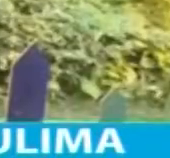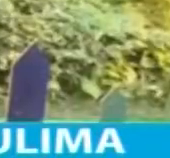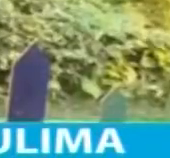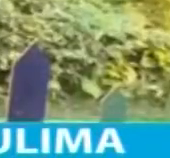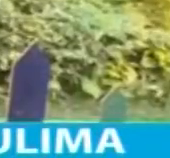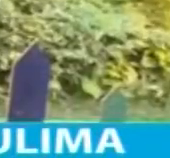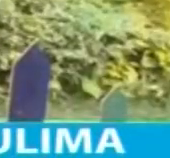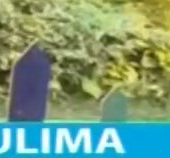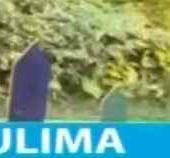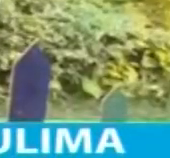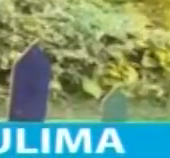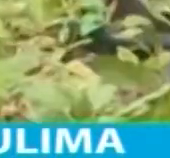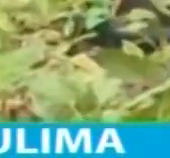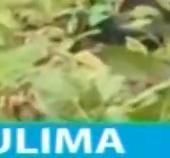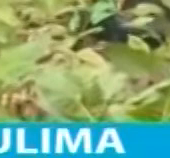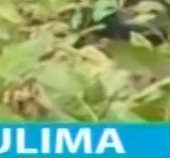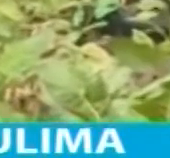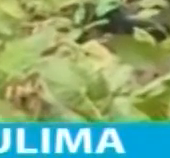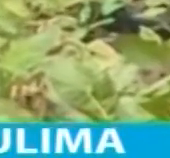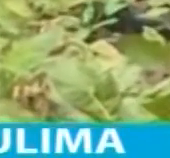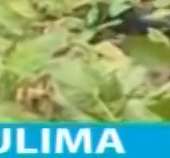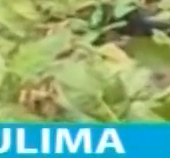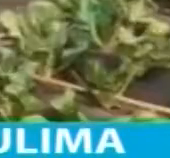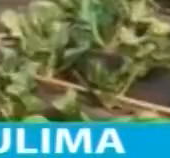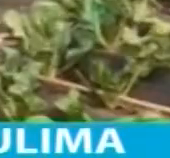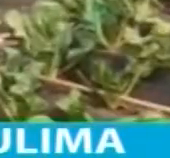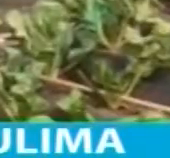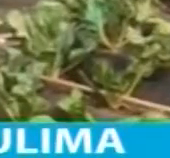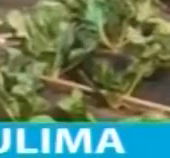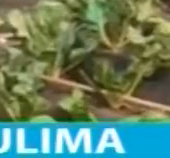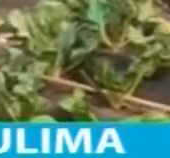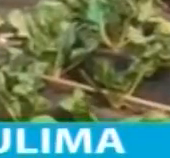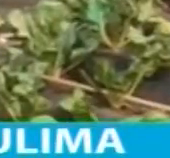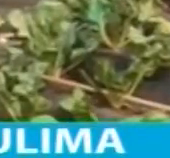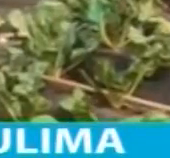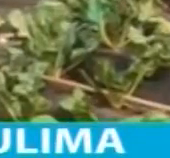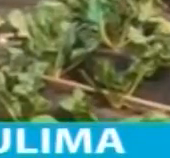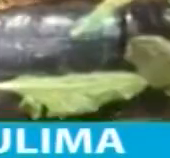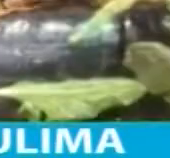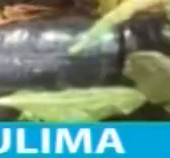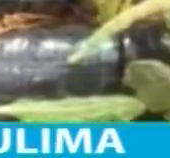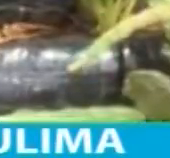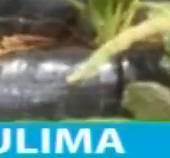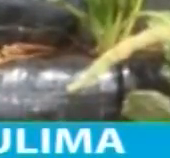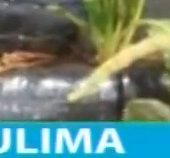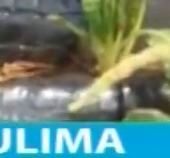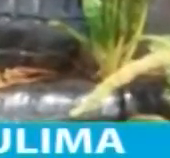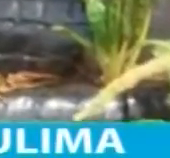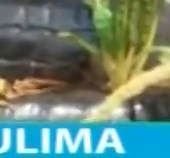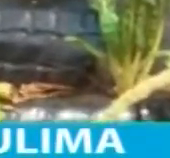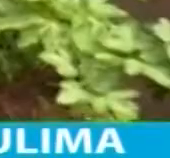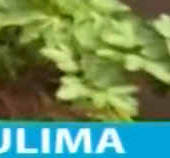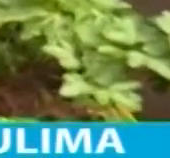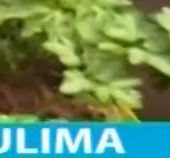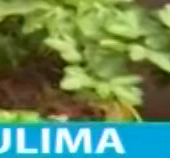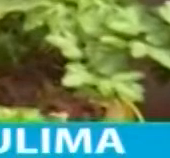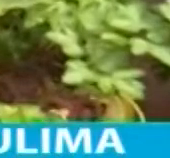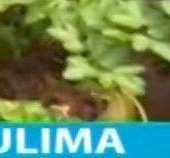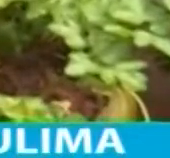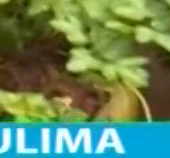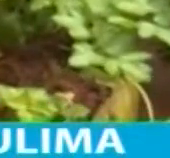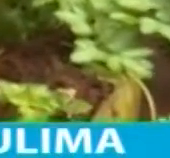Mwengenye watufunze kuhusu kilimo mjini. Mimi naamini kilimo ni career kama zile